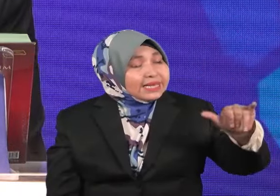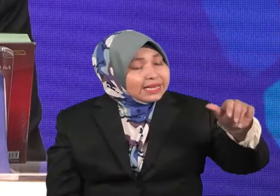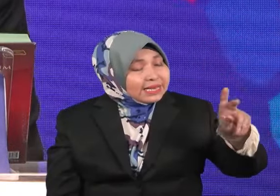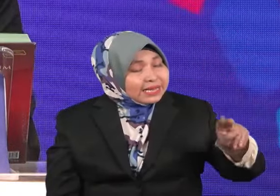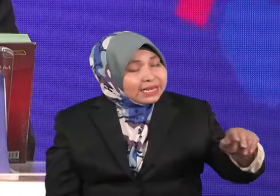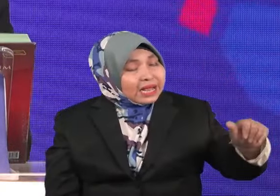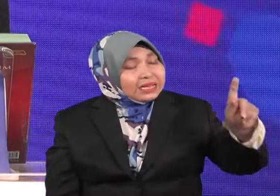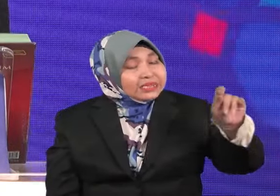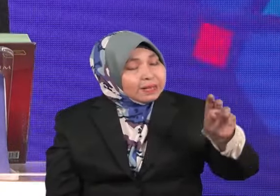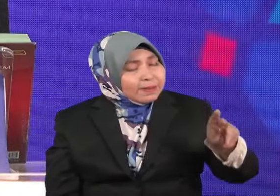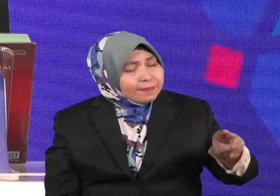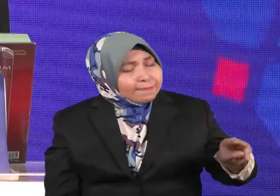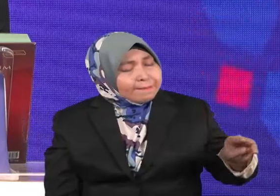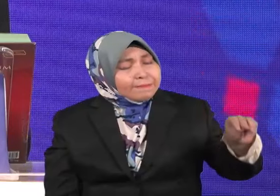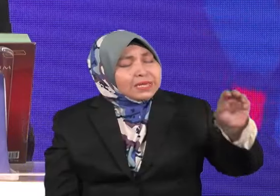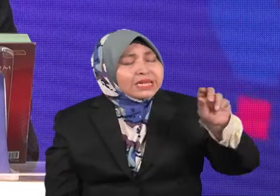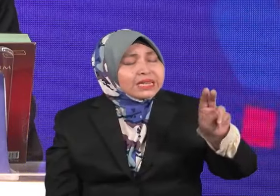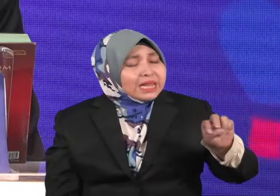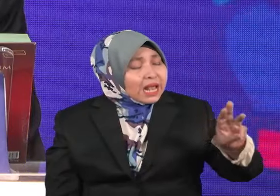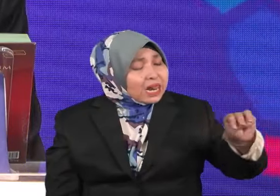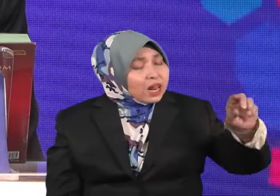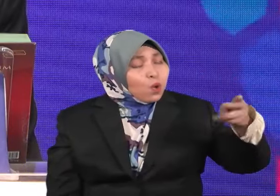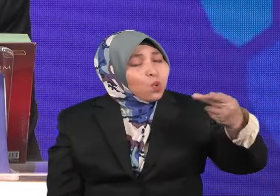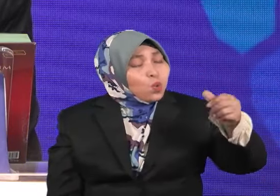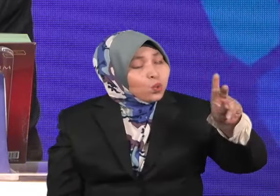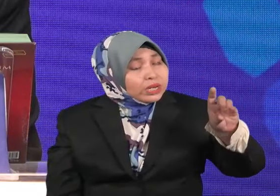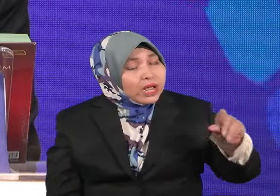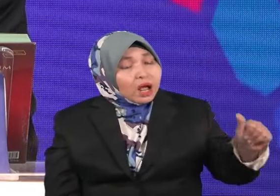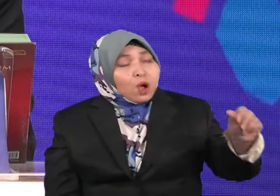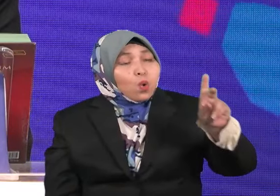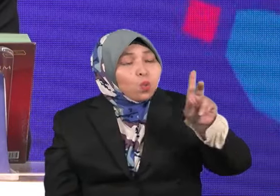وَبَيِّنَاتٍ مِّنَ الْهُدَى